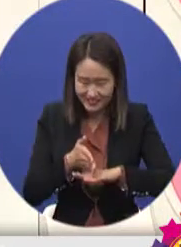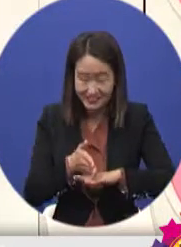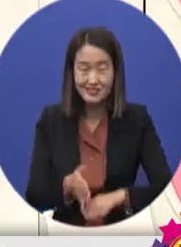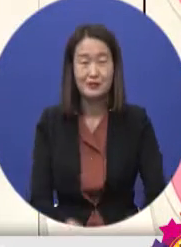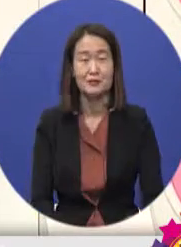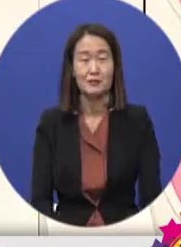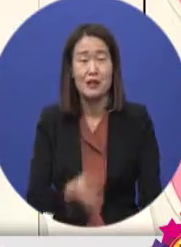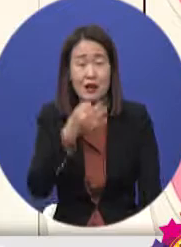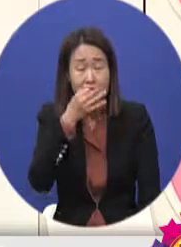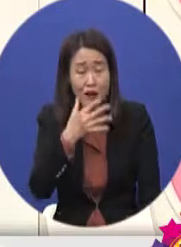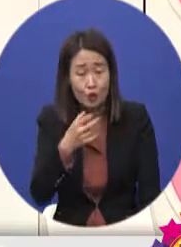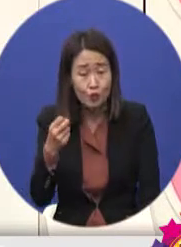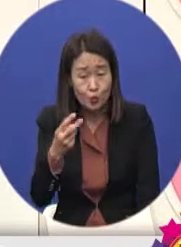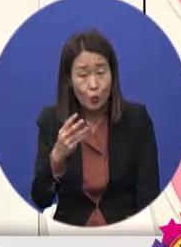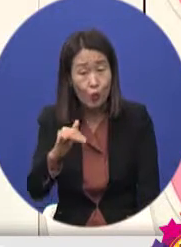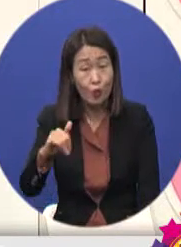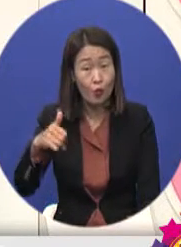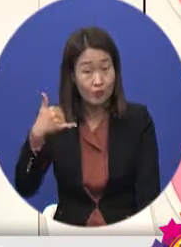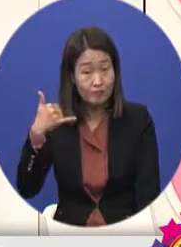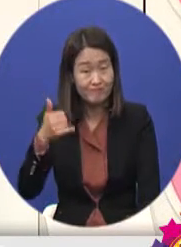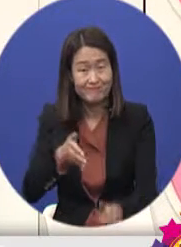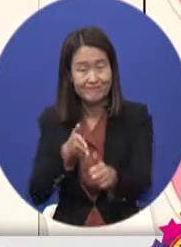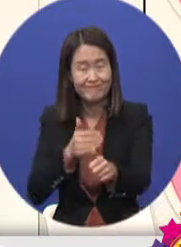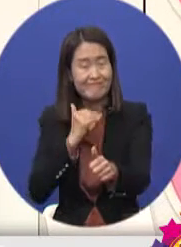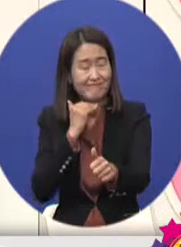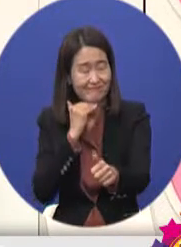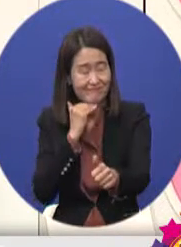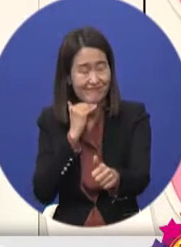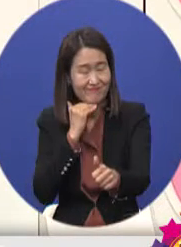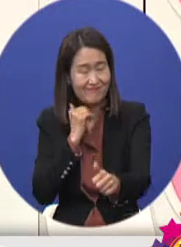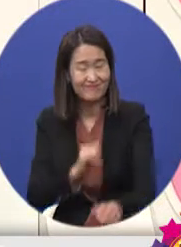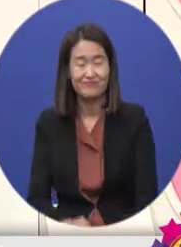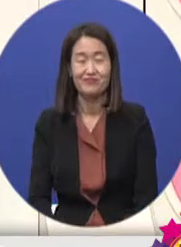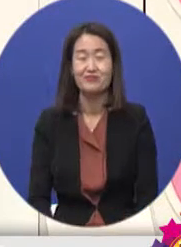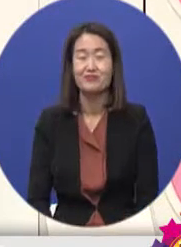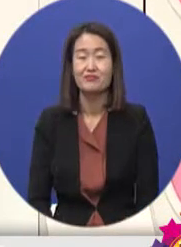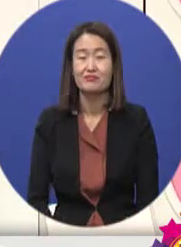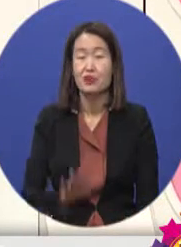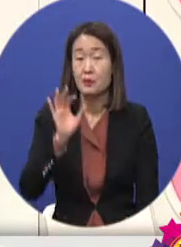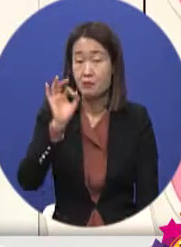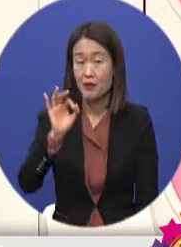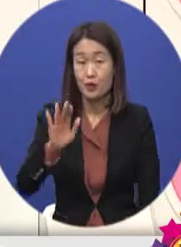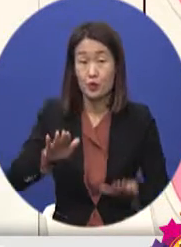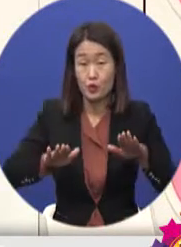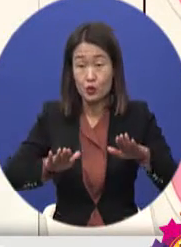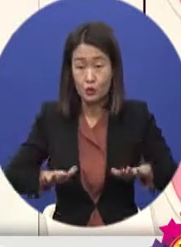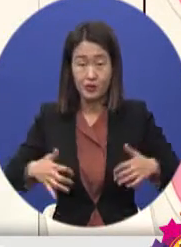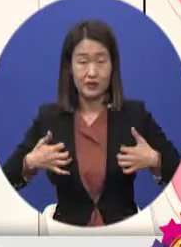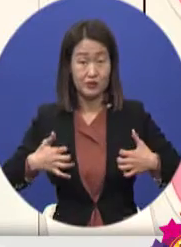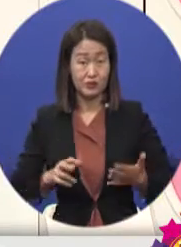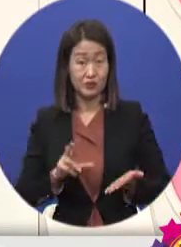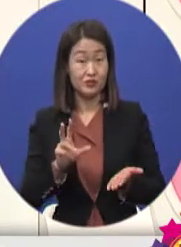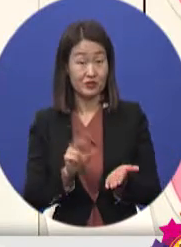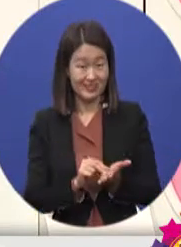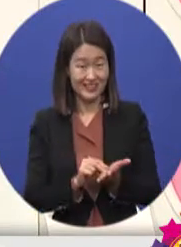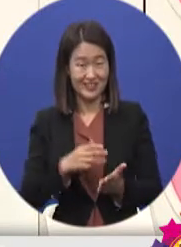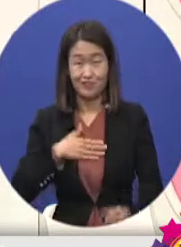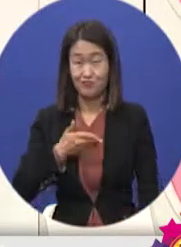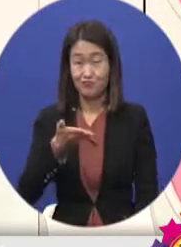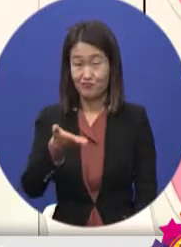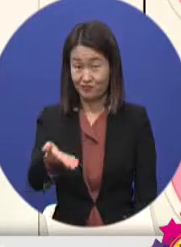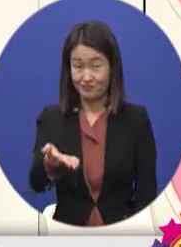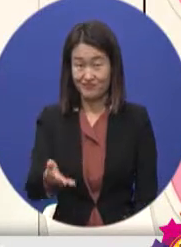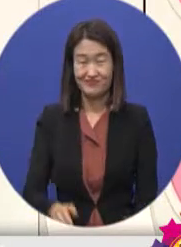감사드립니다. 힘드실 때 또 와주세요. 기다리겠습니다. 자, 이번 순서는 퀴즈입니다. 퀴즈를